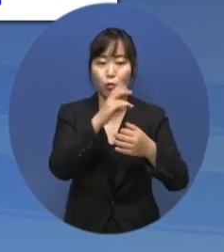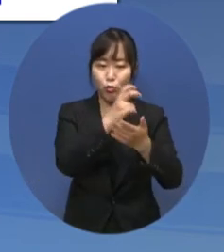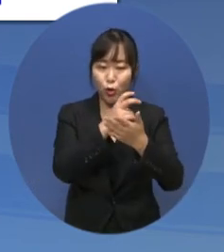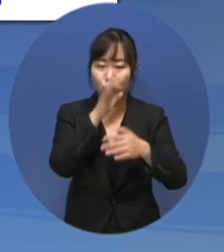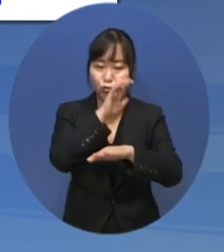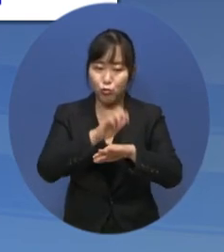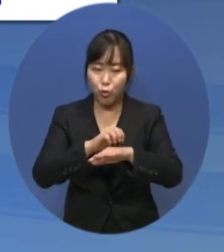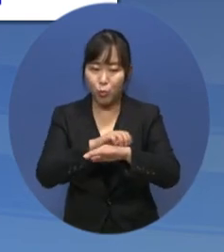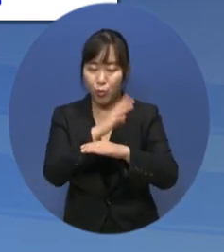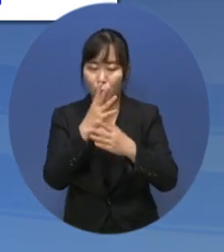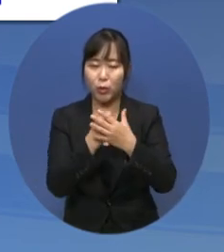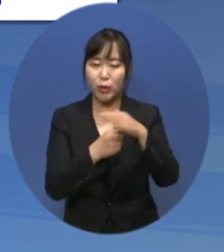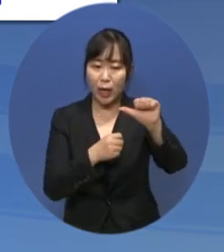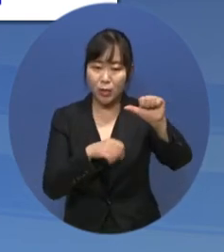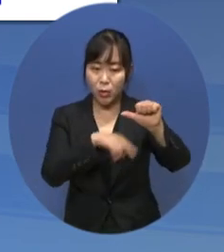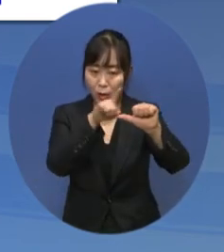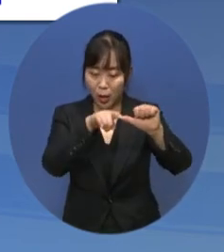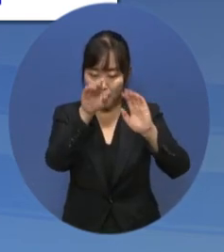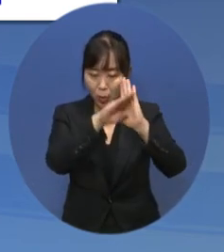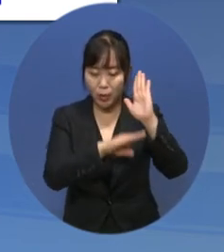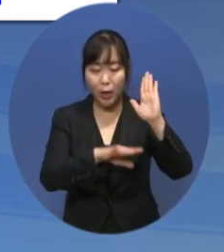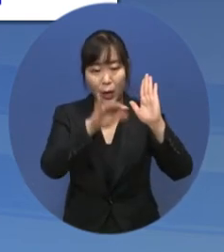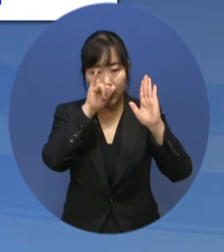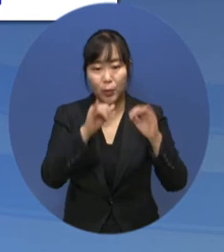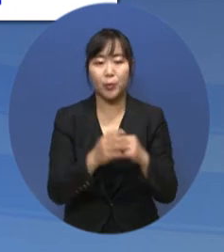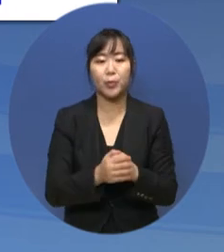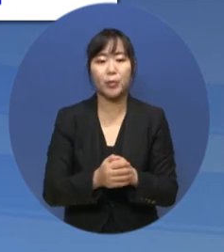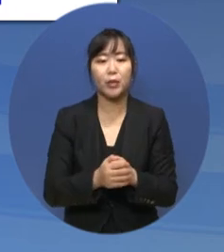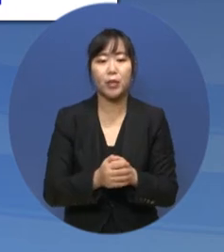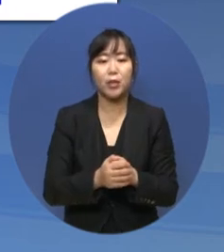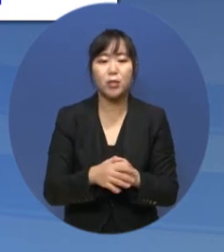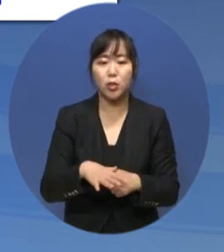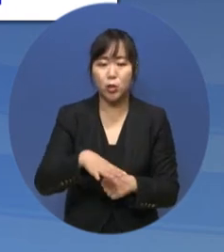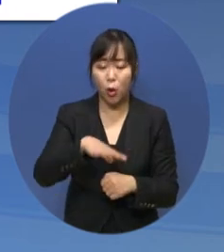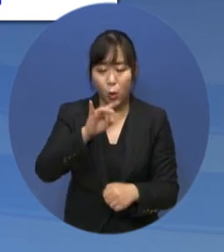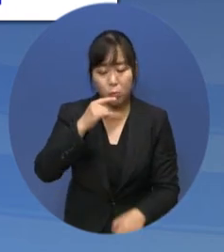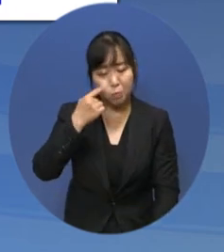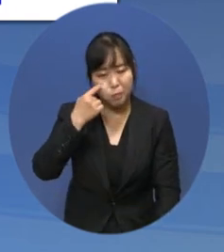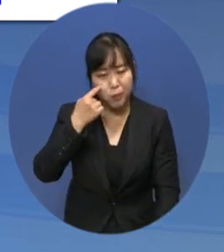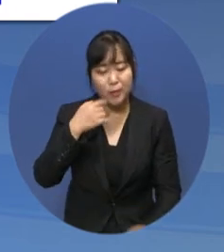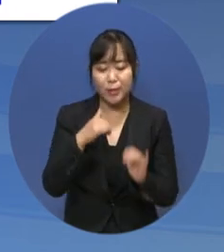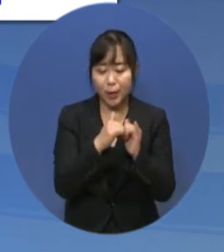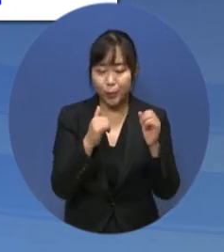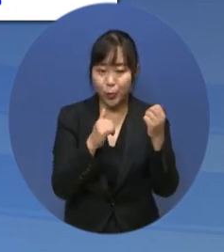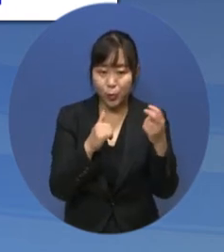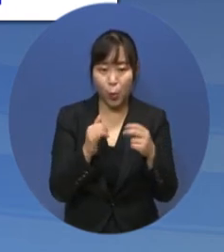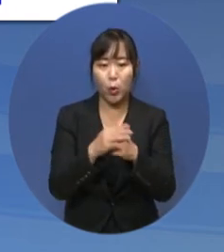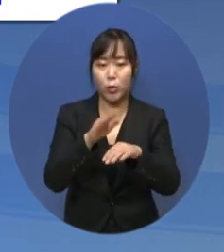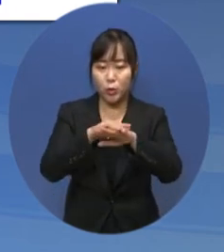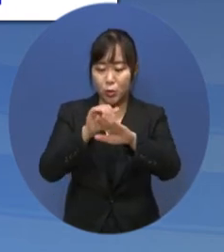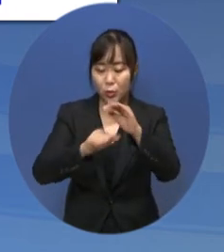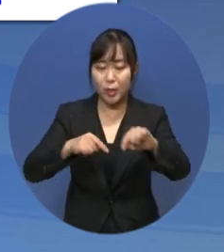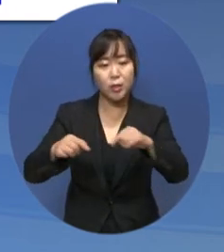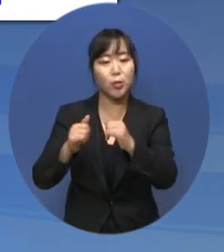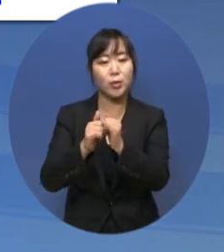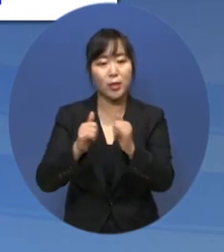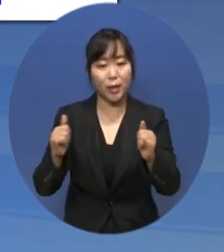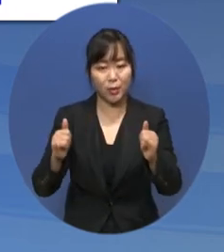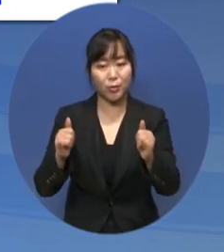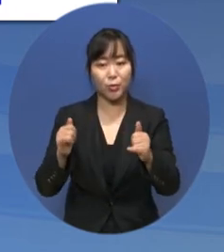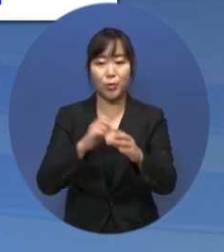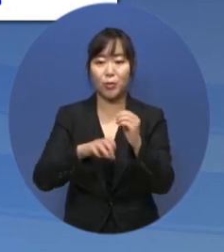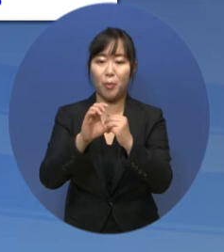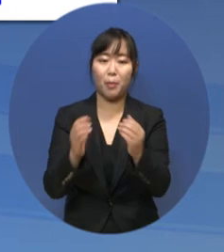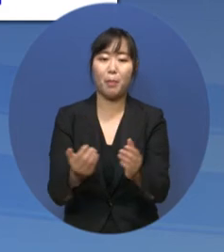총 5개의 목차로 구성됐으며 휠체어 럭비를 처음 접하는 이들을 비롯해 선수와 지도자들도 한